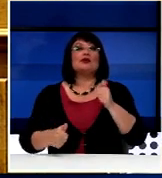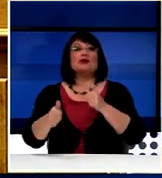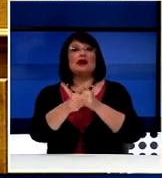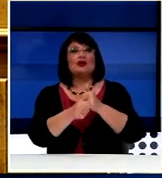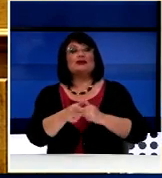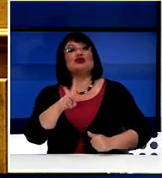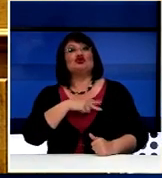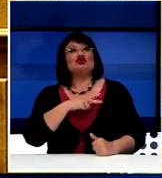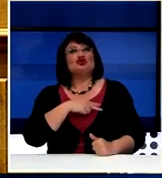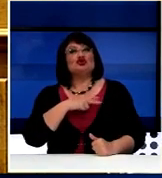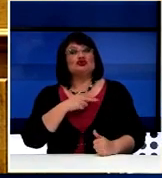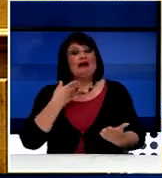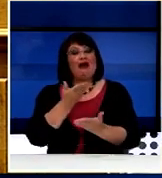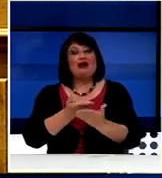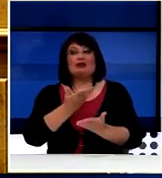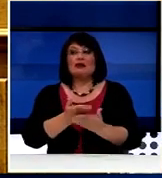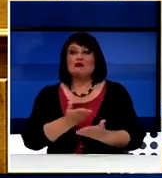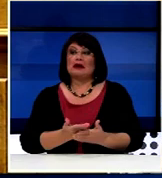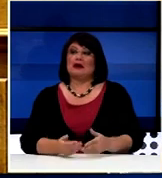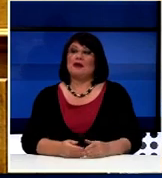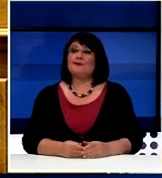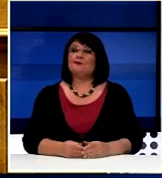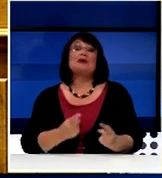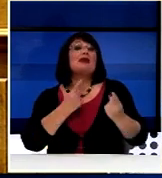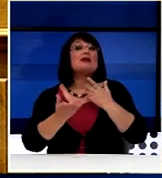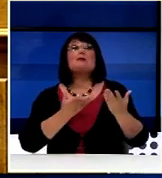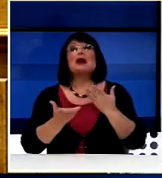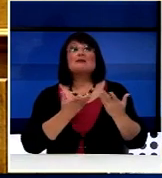τα σωστά αιτήματα στη διαπραγμάτευση